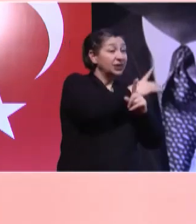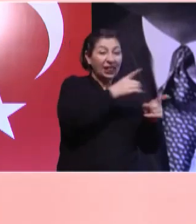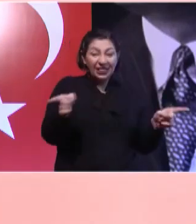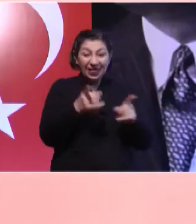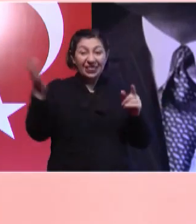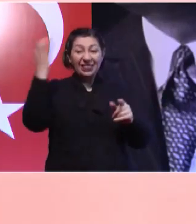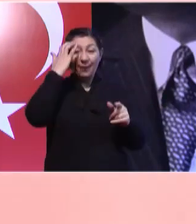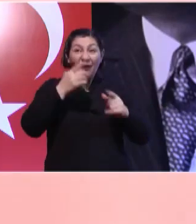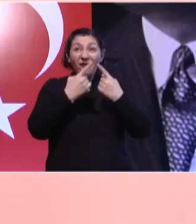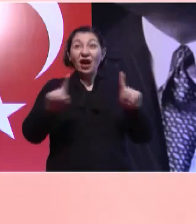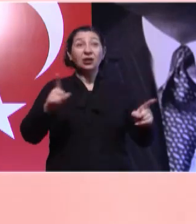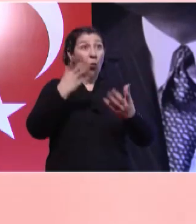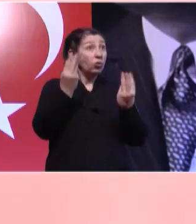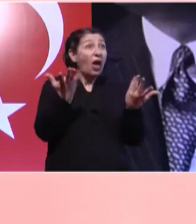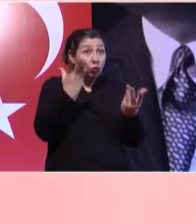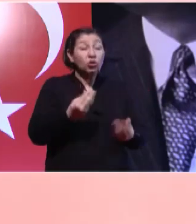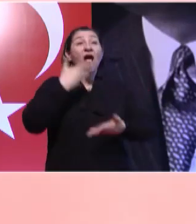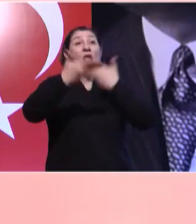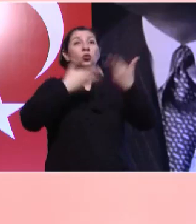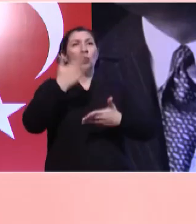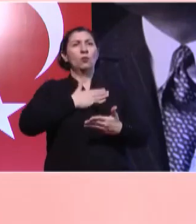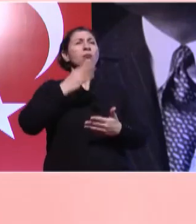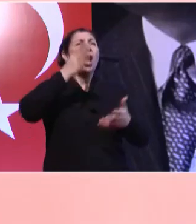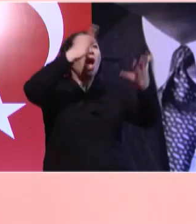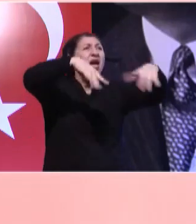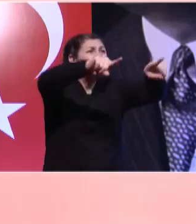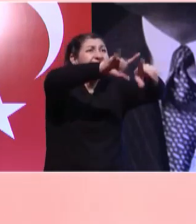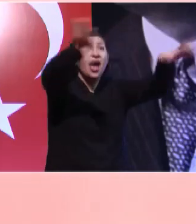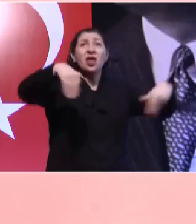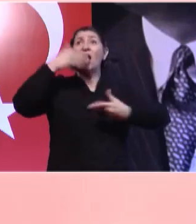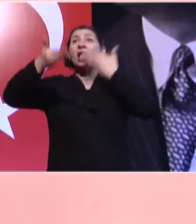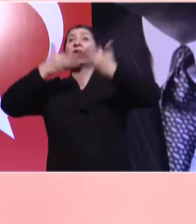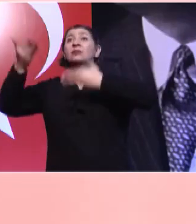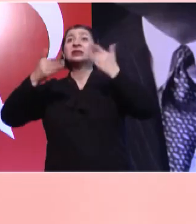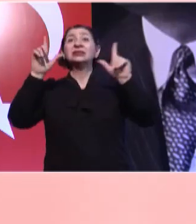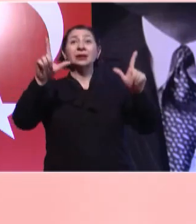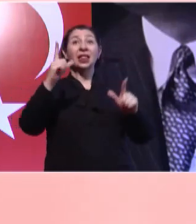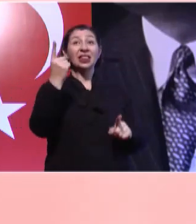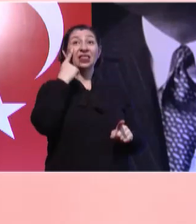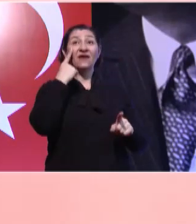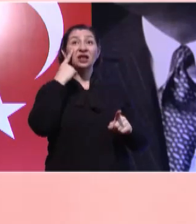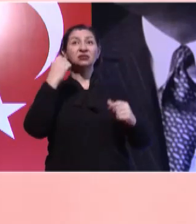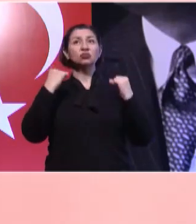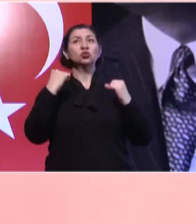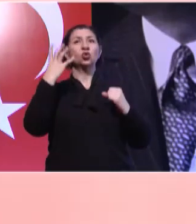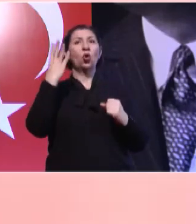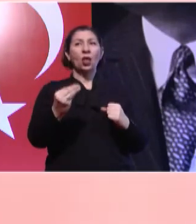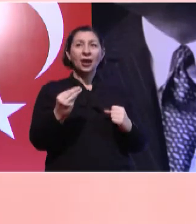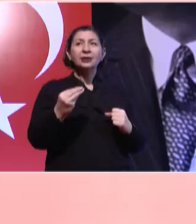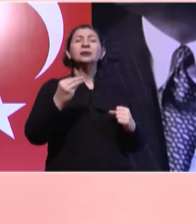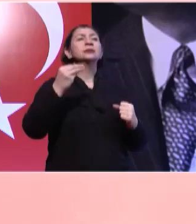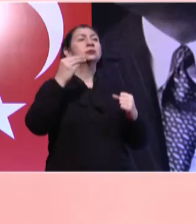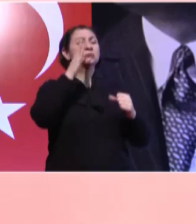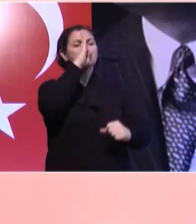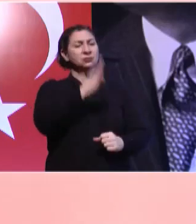farklılığı ortaya koymak için anlatıyorum. Bunu her yerde anlatmanız lazım. Devleti ayakta tutan liyakat